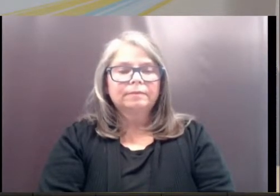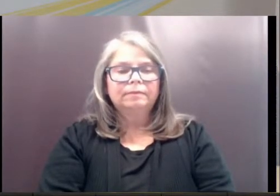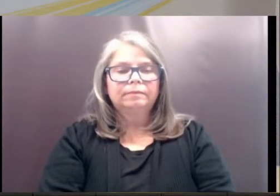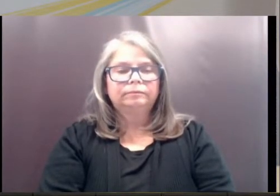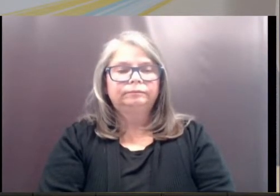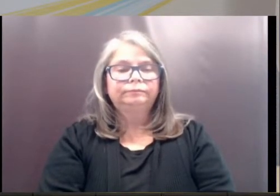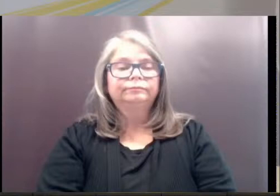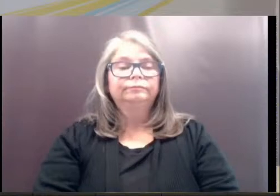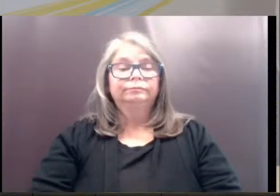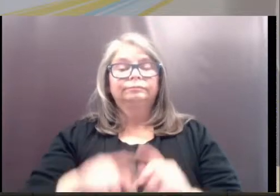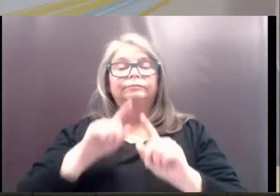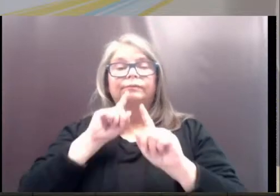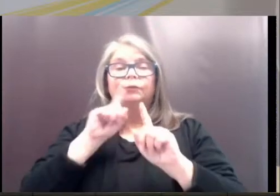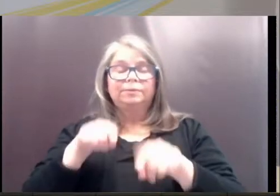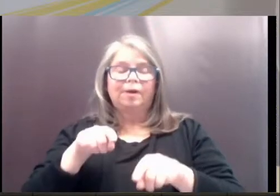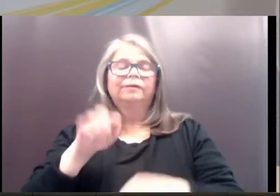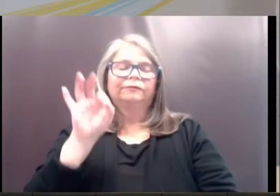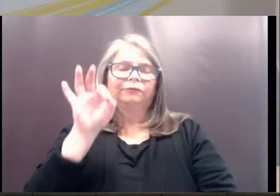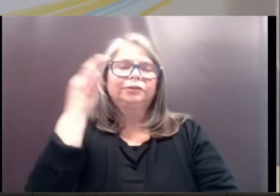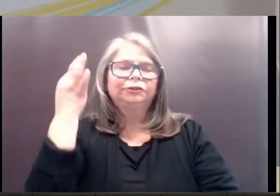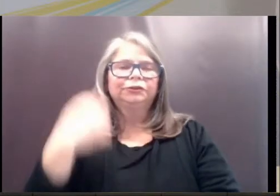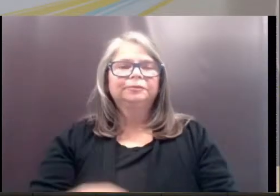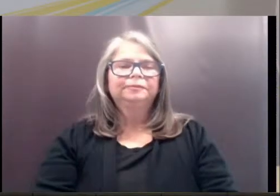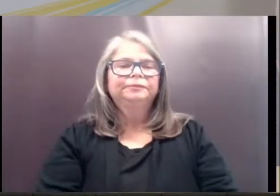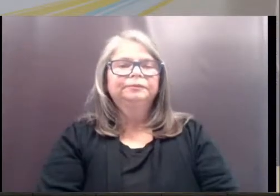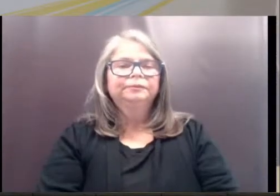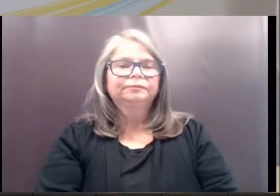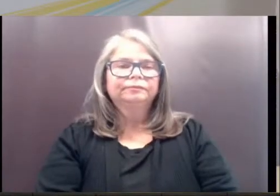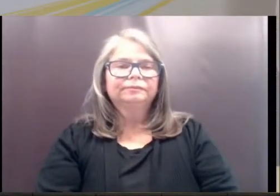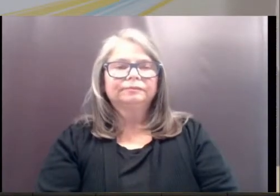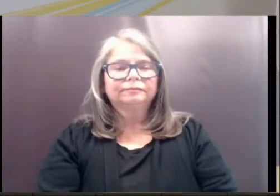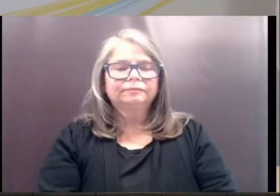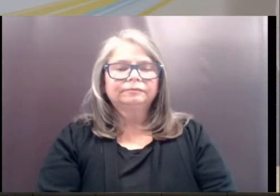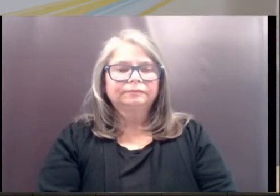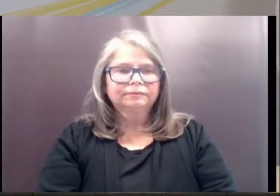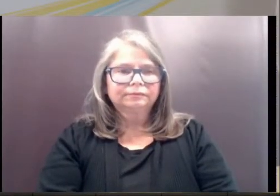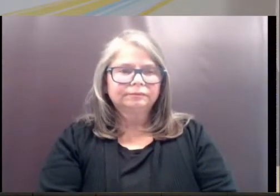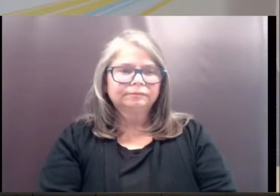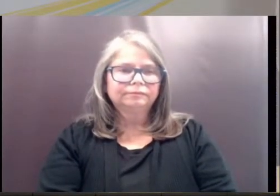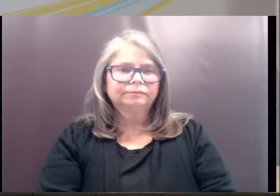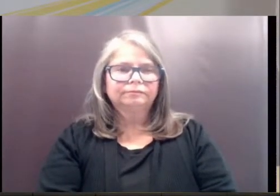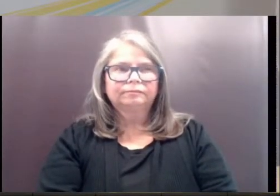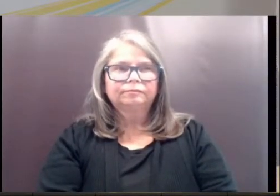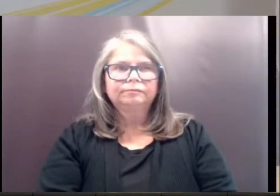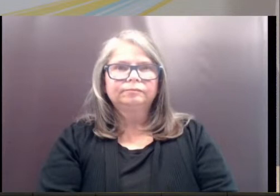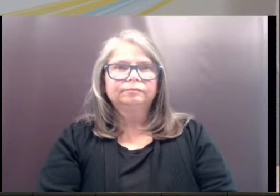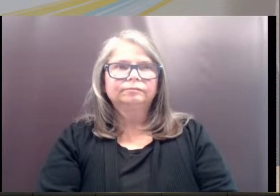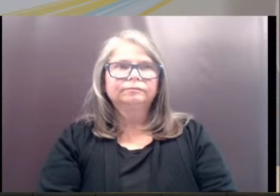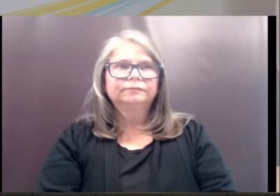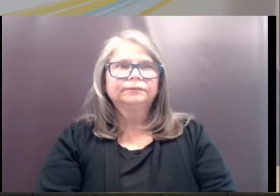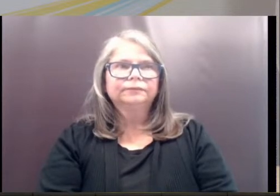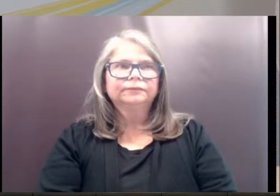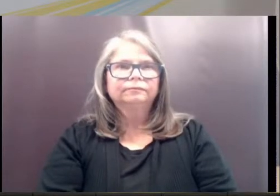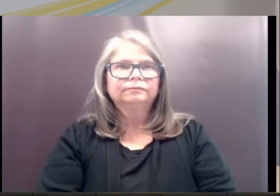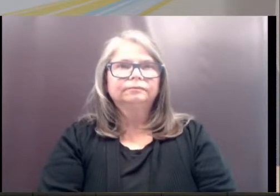Alors, quand on regarde le nombre de vaccins qu'on anticipe d'avoir ici à l'île du Prince-Édouard,